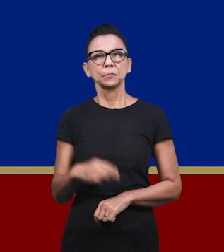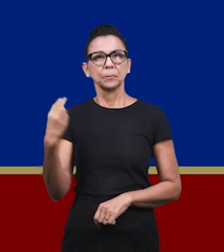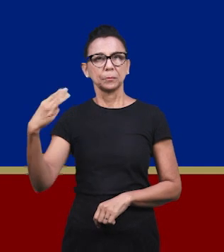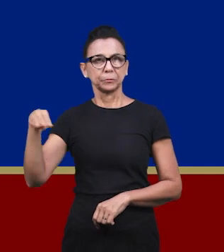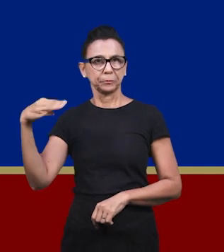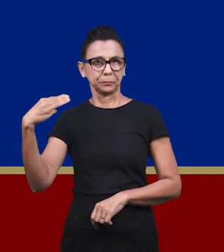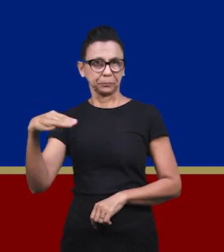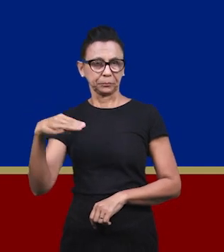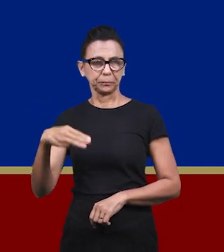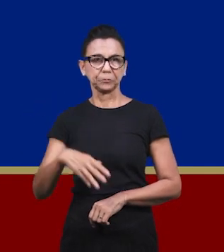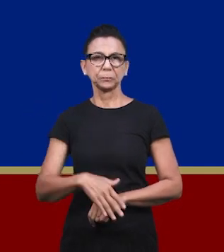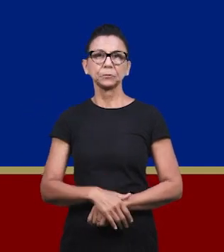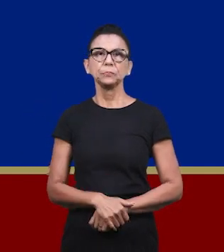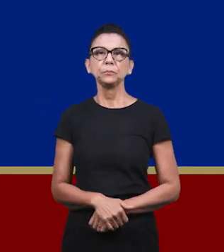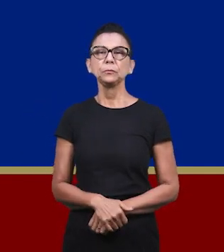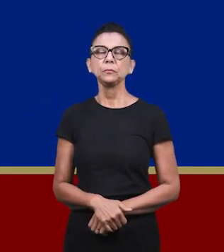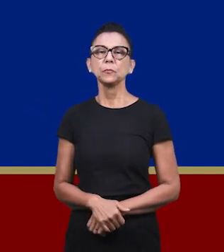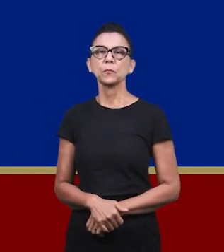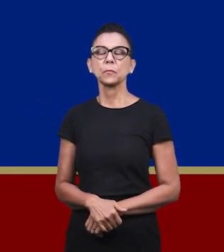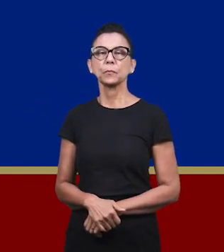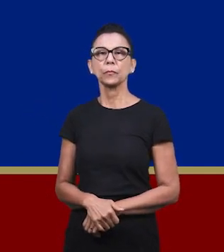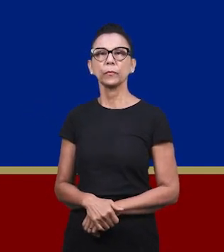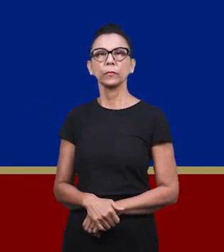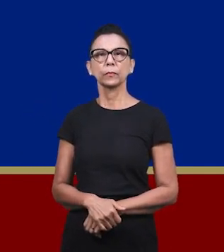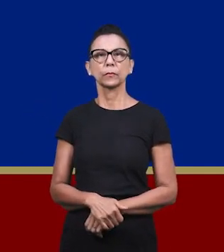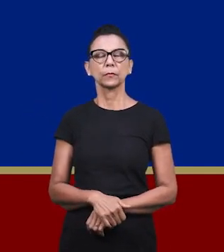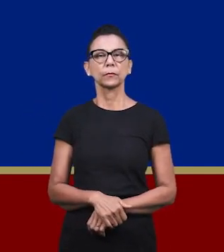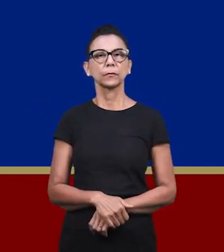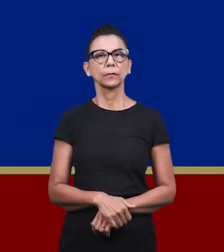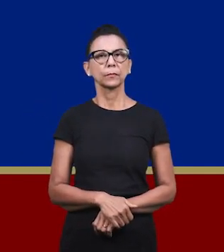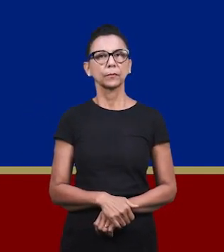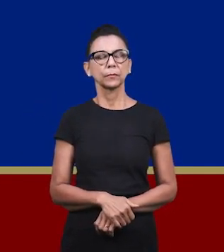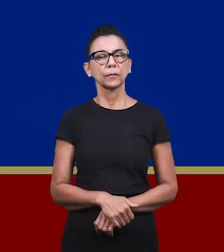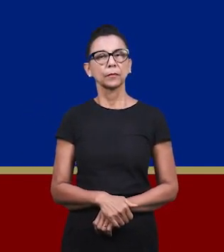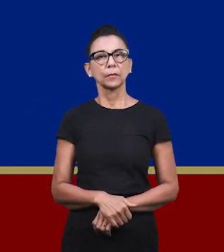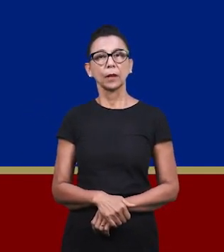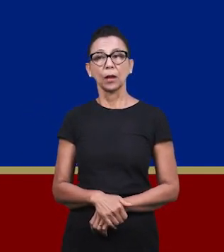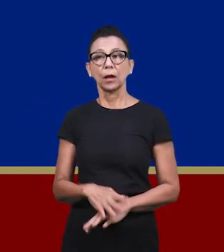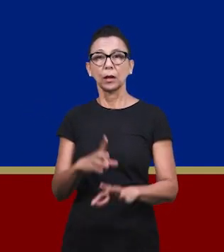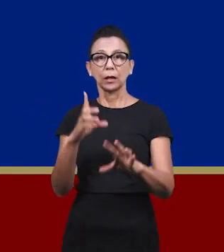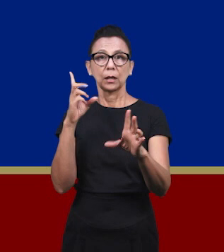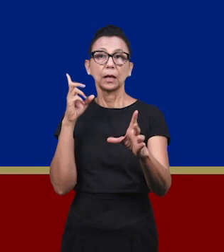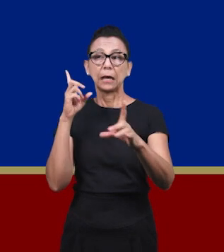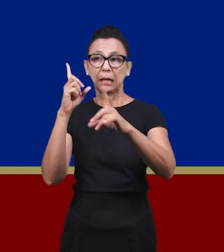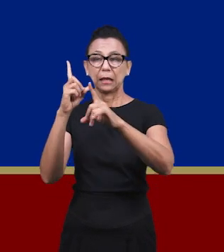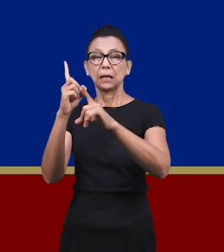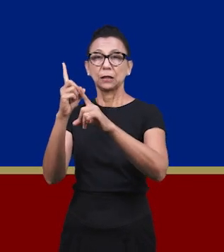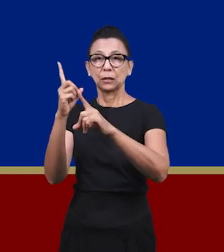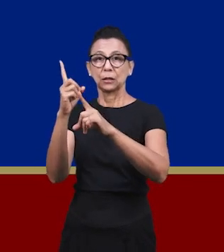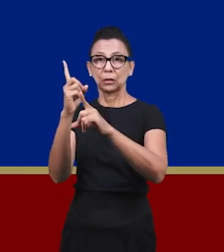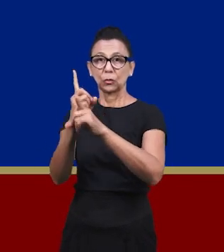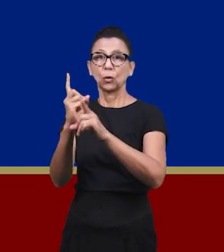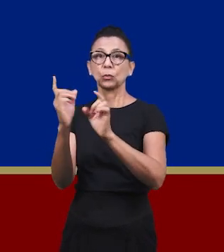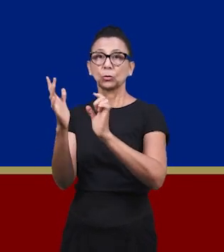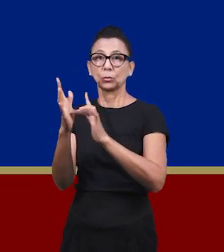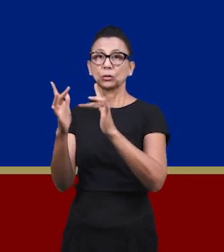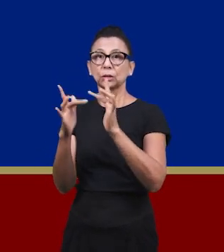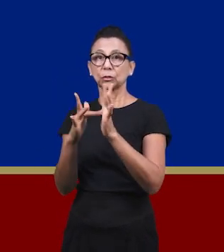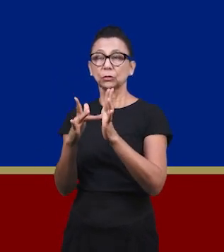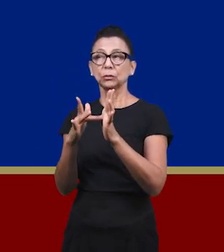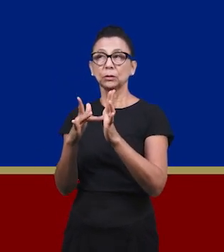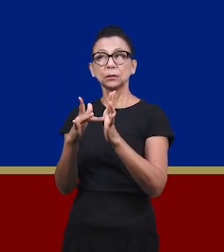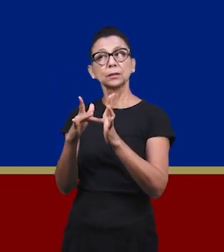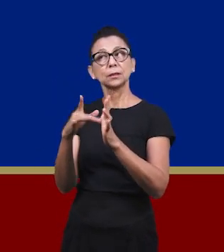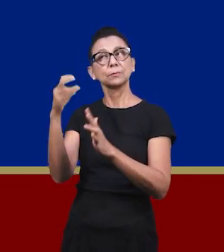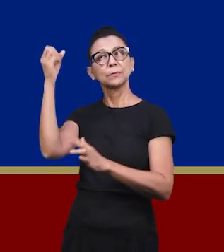dans notre rencontre avec Jésus, il révèle nos failles et péchés, parce